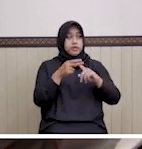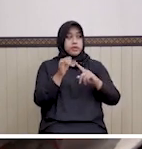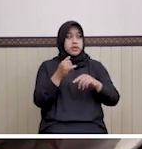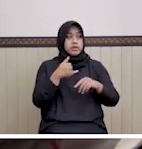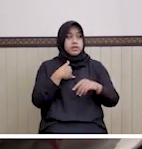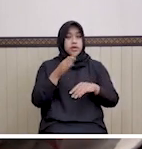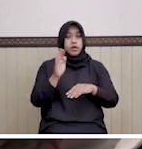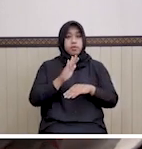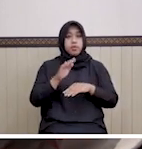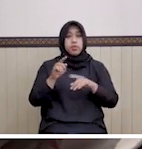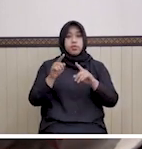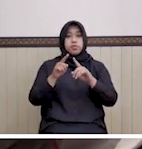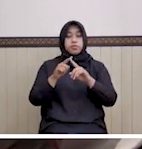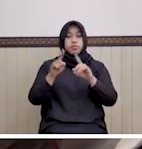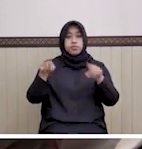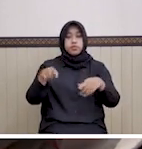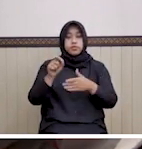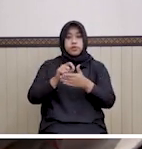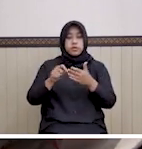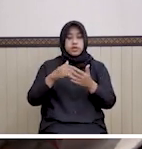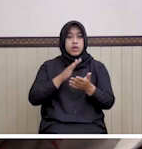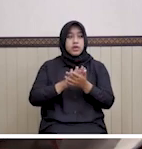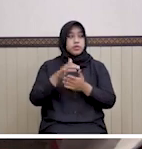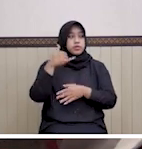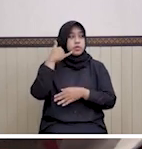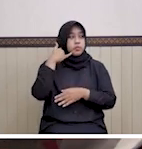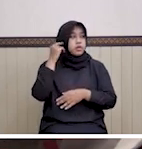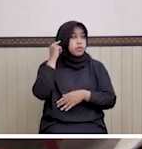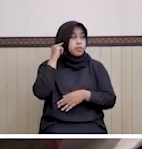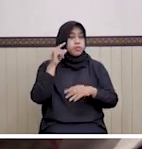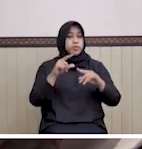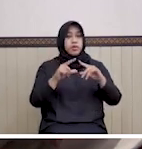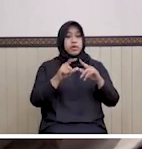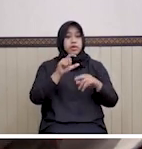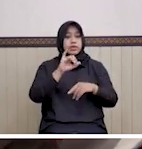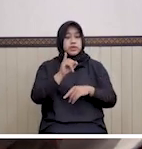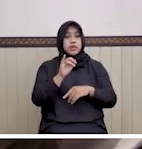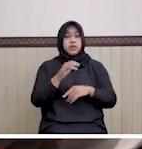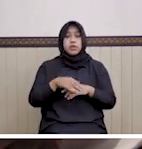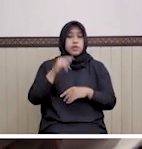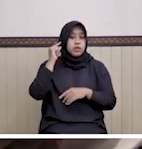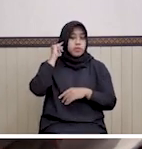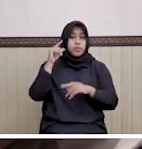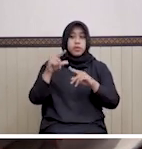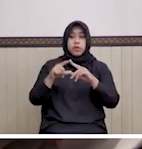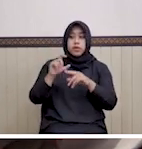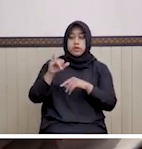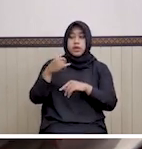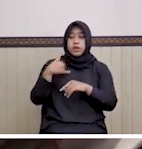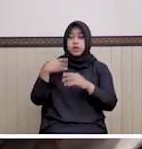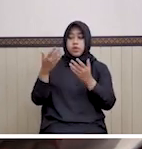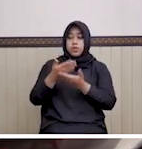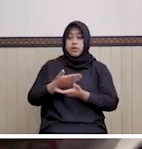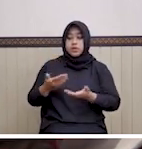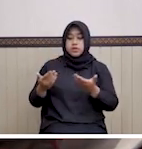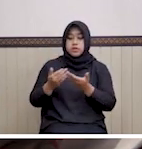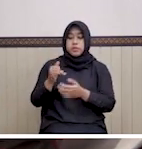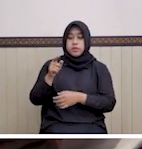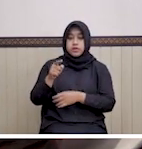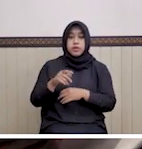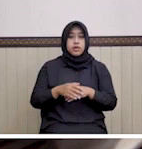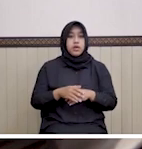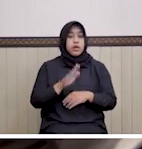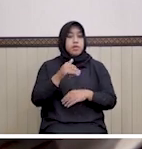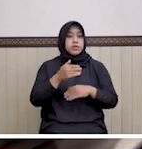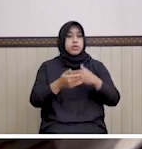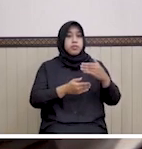bersurat tapi saya sudah telepon misalnya lpsk 2000ac Ibu Yuli bu haji ada kondisi yang seperti ini pada